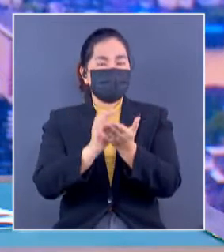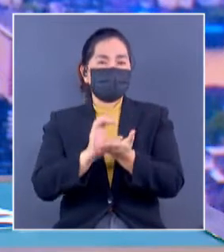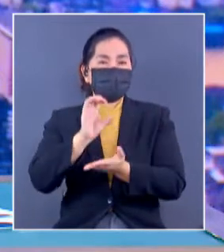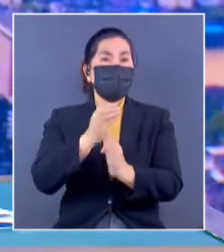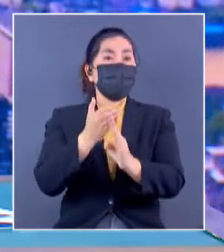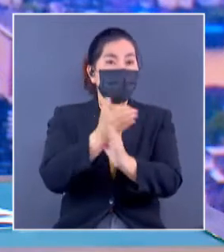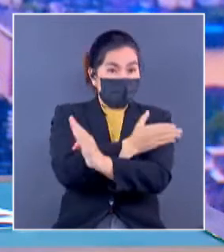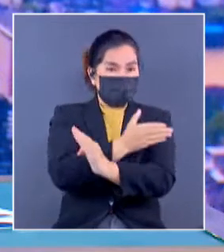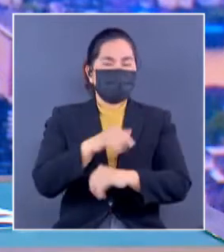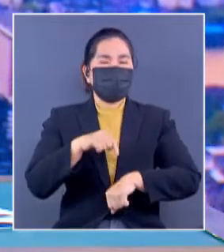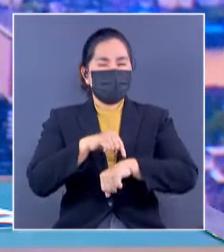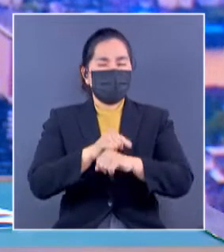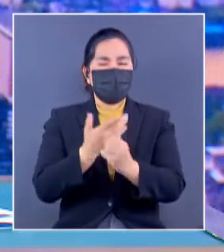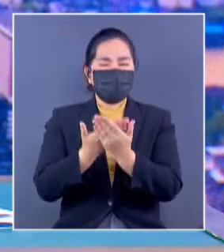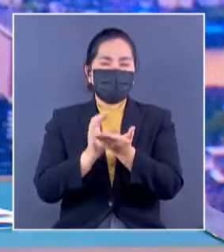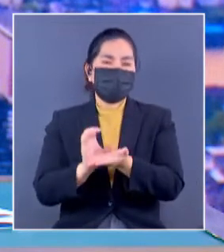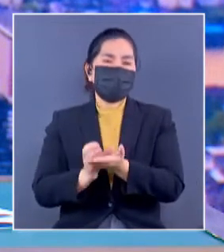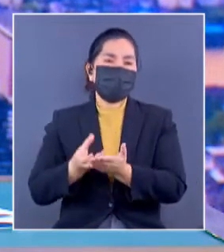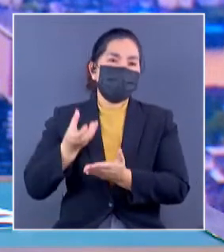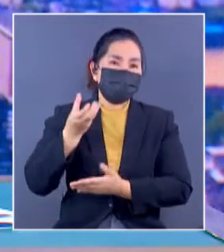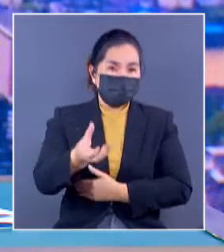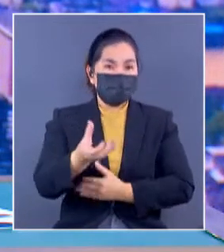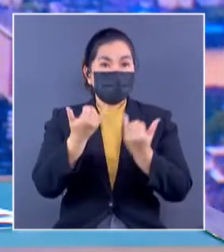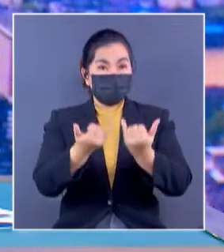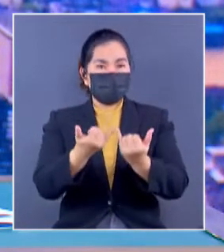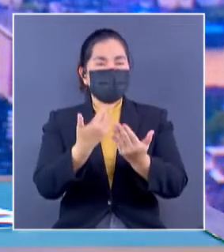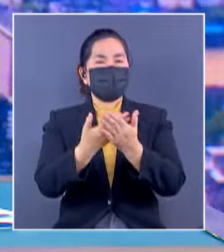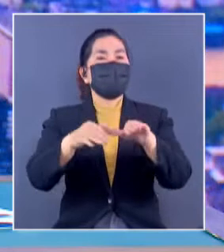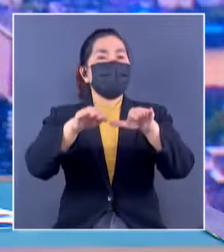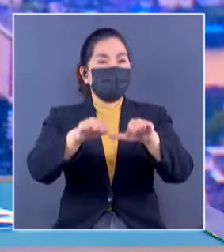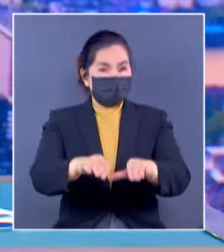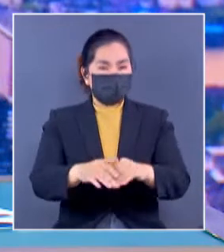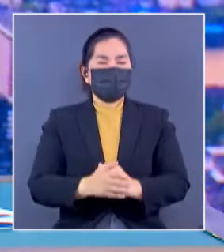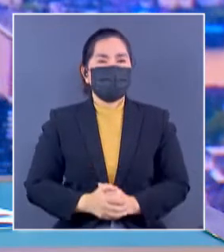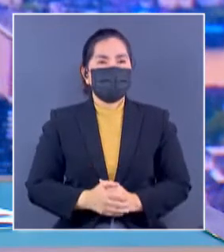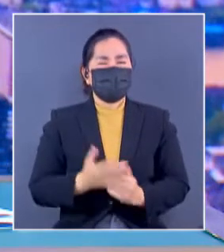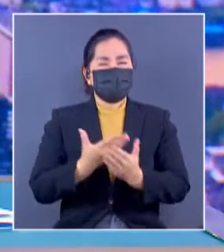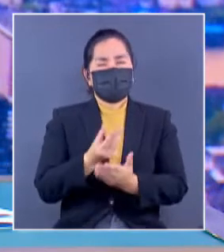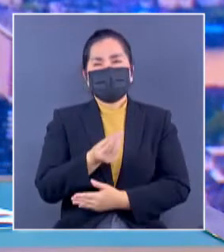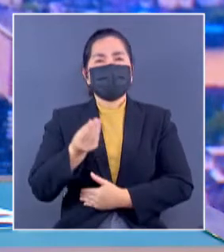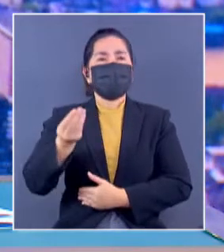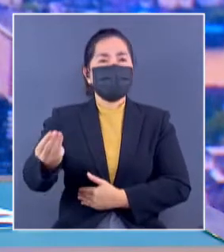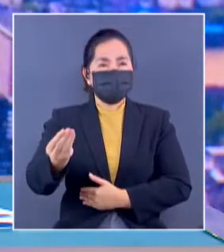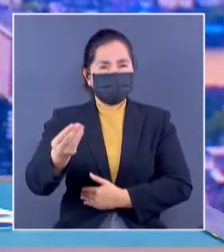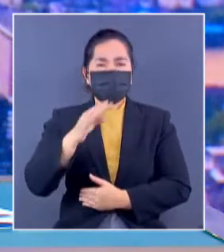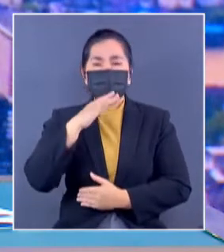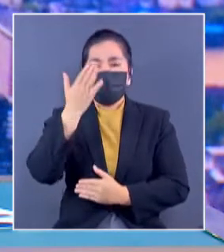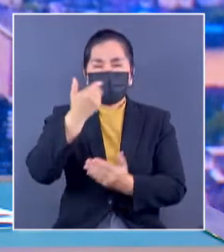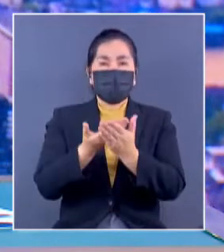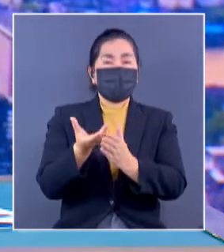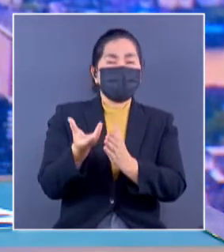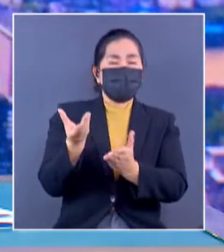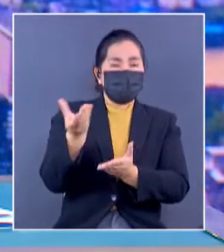ไว้ซึ่งทางสำนักงานประกันสังคมเนี่ยนะครับได้มีการลดการจ่ายเงินสมทบครับทำให้ต้องคืนในส่วนของเงินที่ท่านจ่ายเกิน